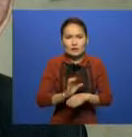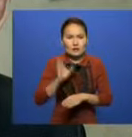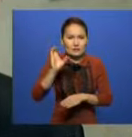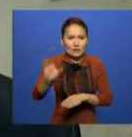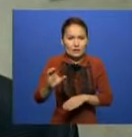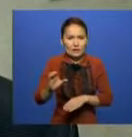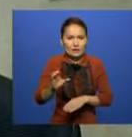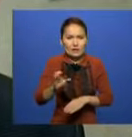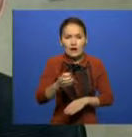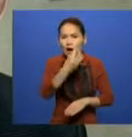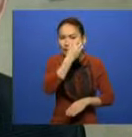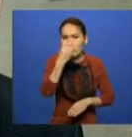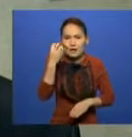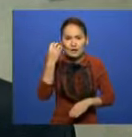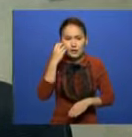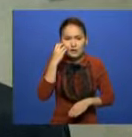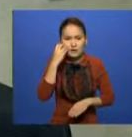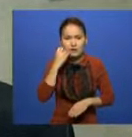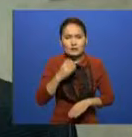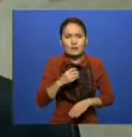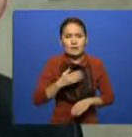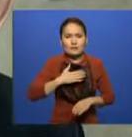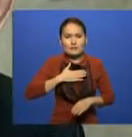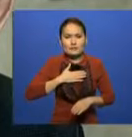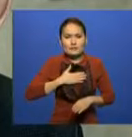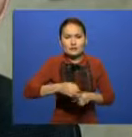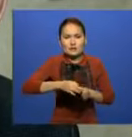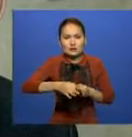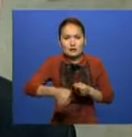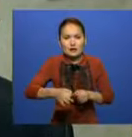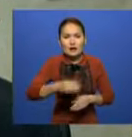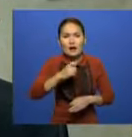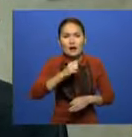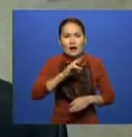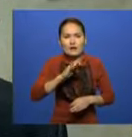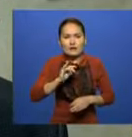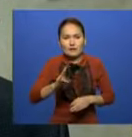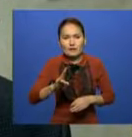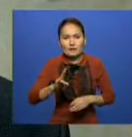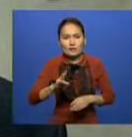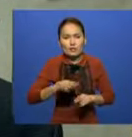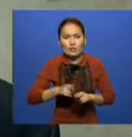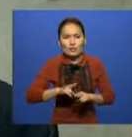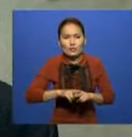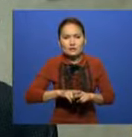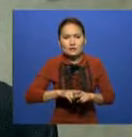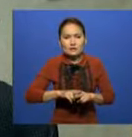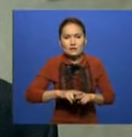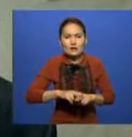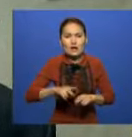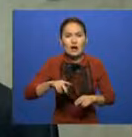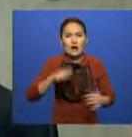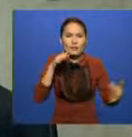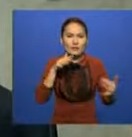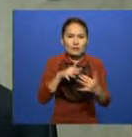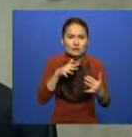Ана Монголия, Манчжурия, ана Харбинге дейін барып, Харбиннен сосын біз Дальний Востокта, тағы да Қытай мен границада